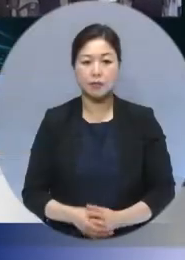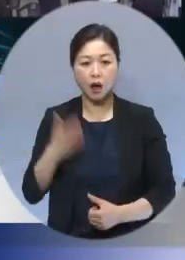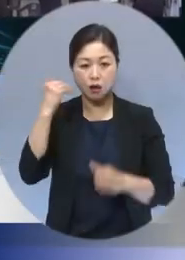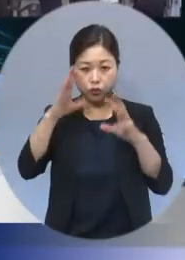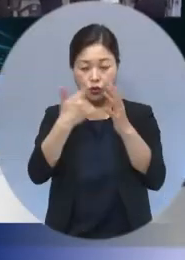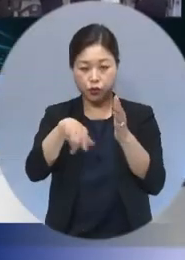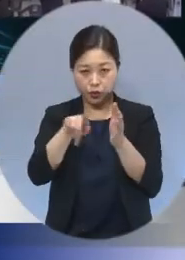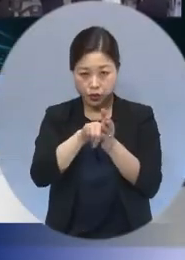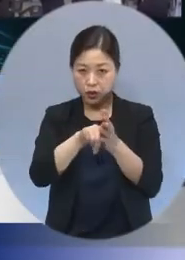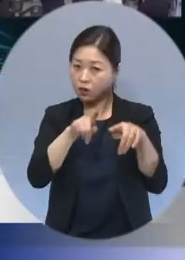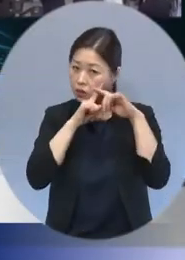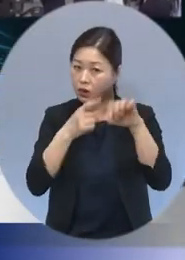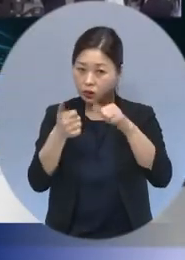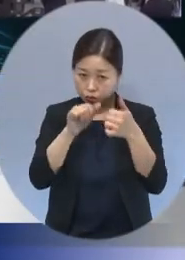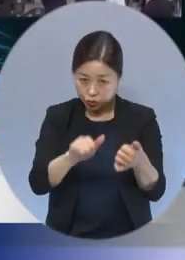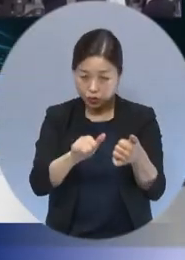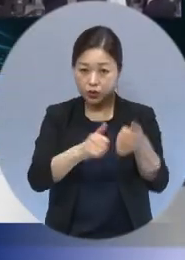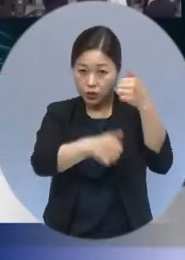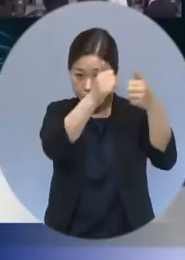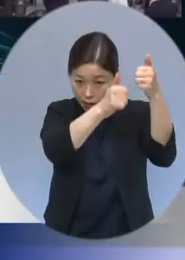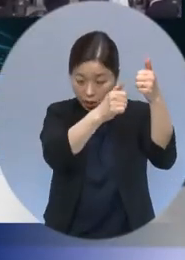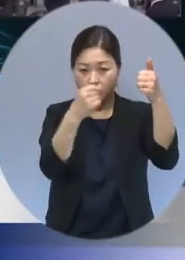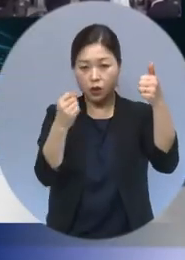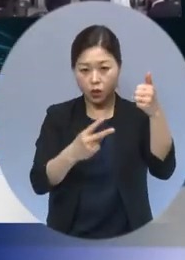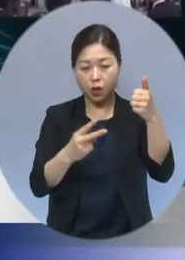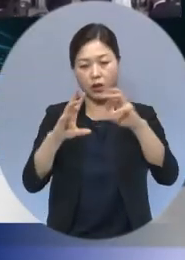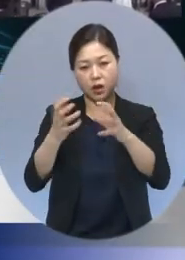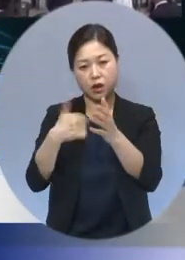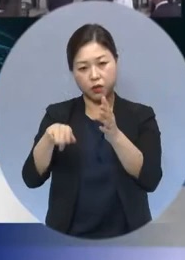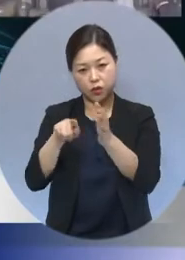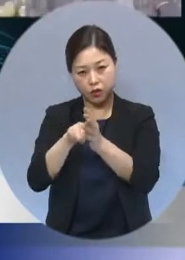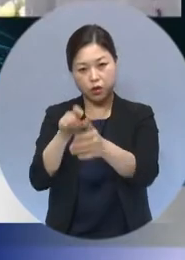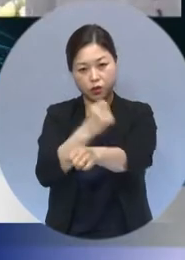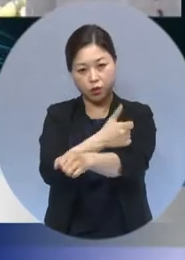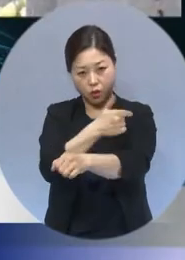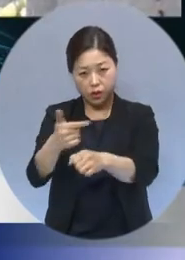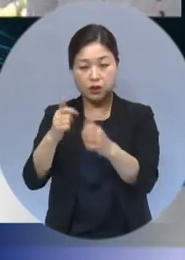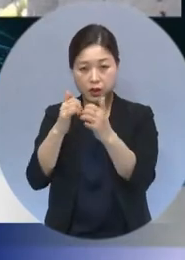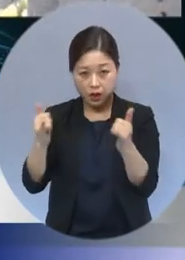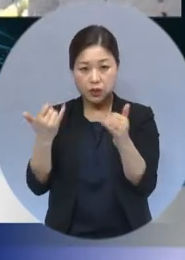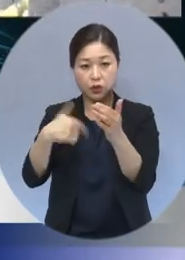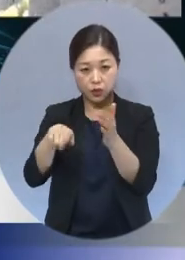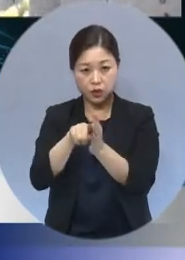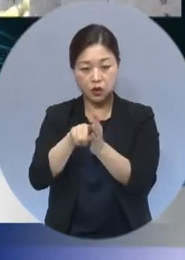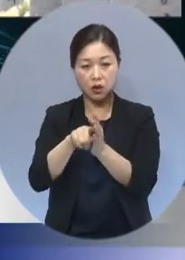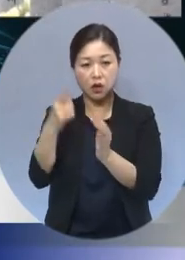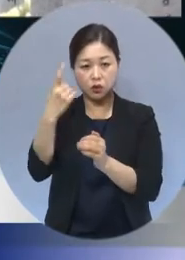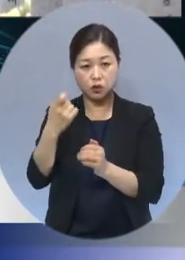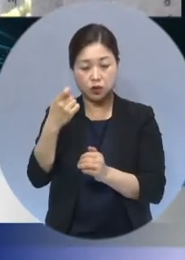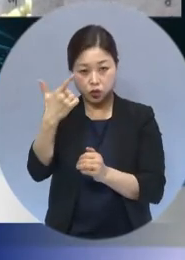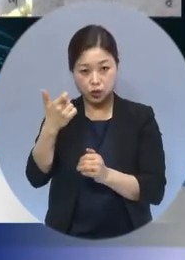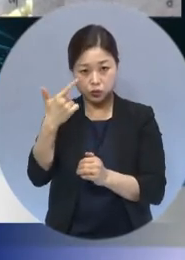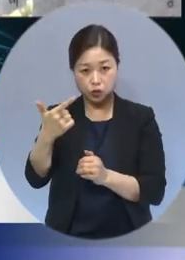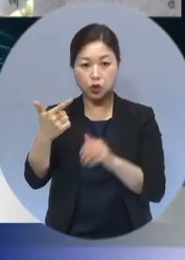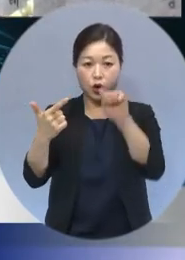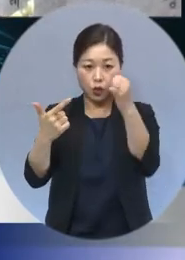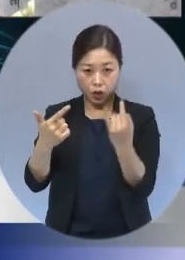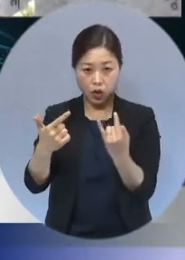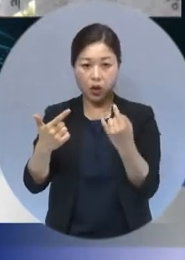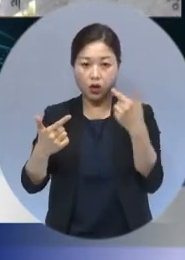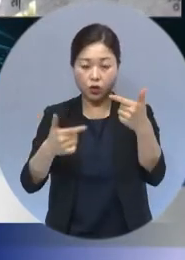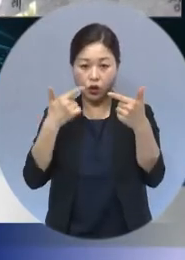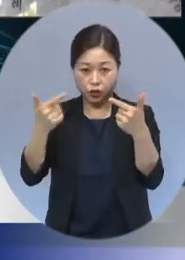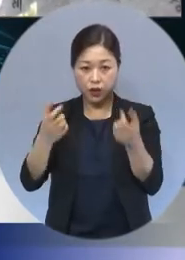대한민국을 위해 헌신한 순국 선열과 호국 영령을 기리는 제66회 현충일 추념식이 거행됐습니다.